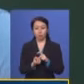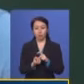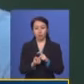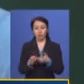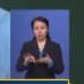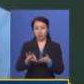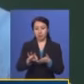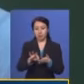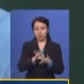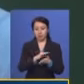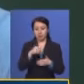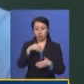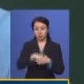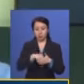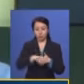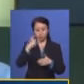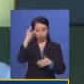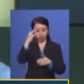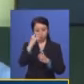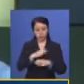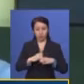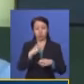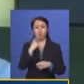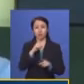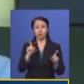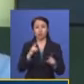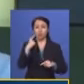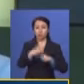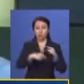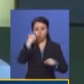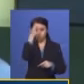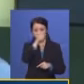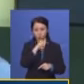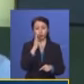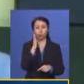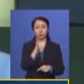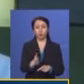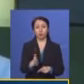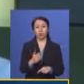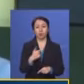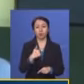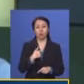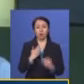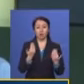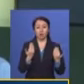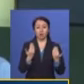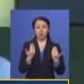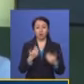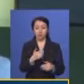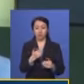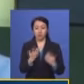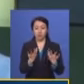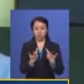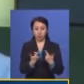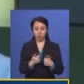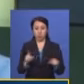сразу же вошел в сборную Казахстана. Сказали, что на следующий год будет. И решили, что хоть и будет пандемия,